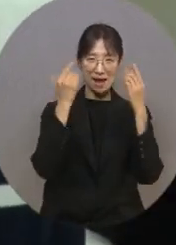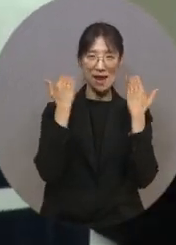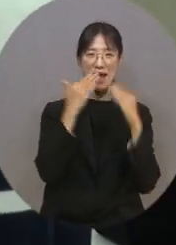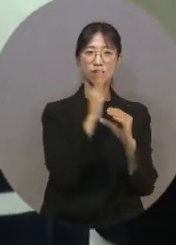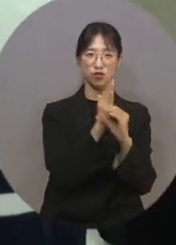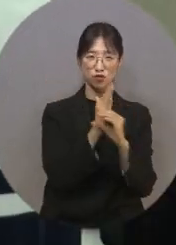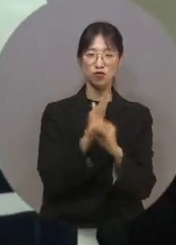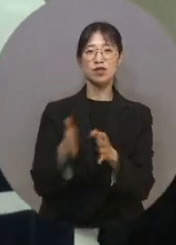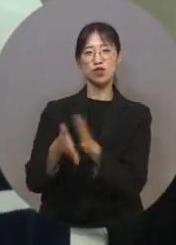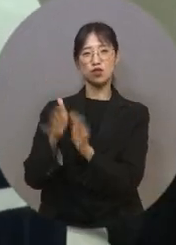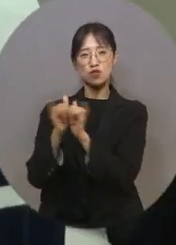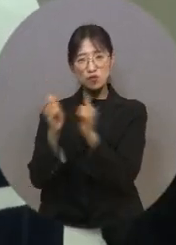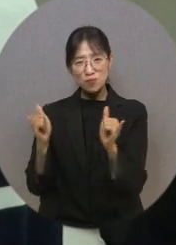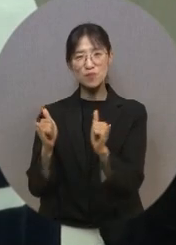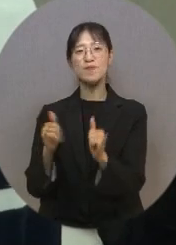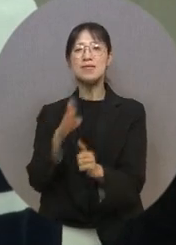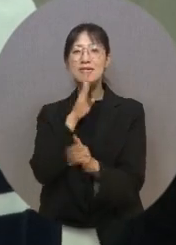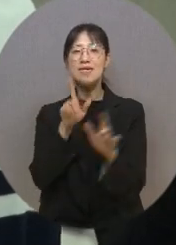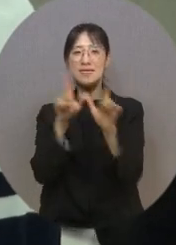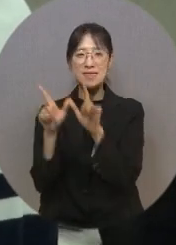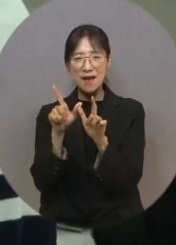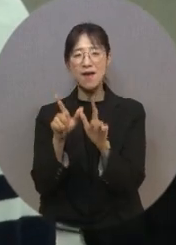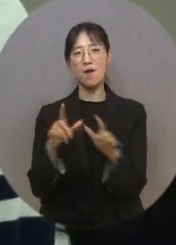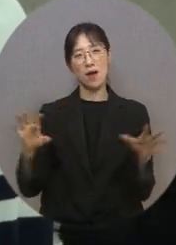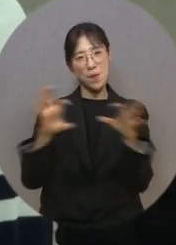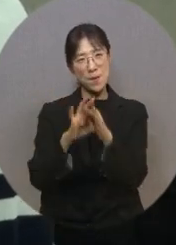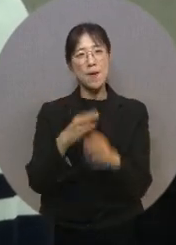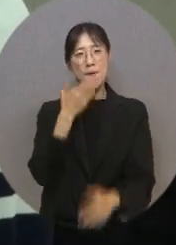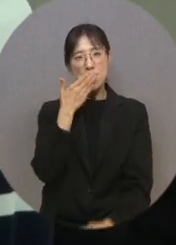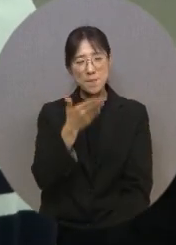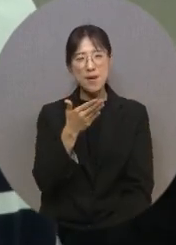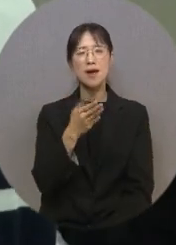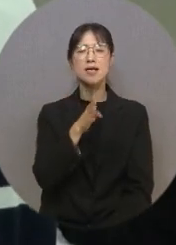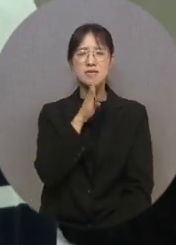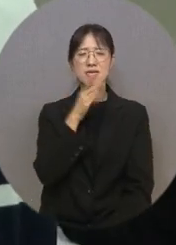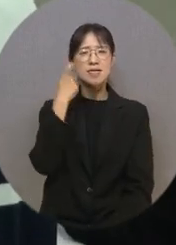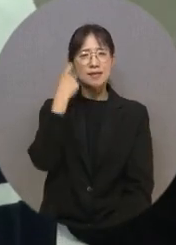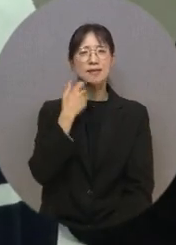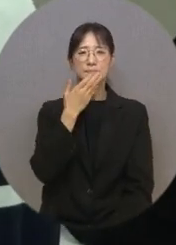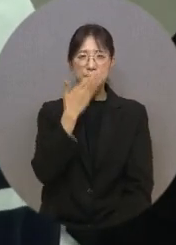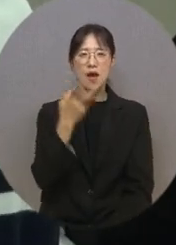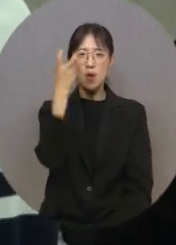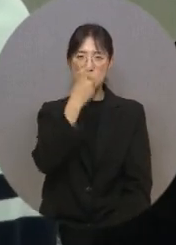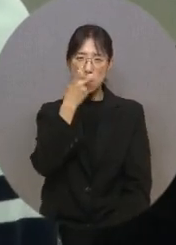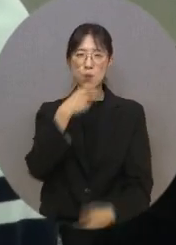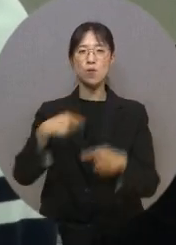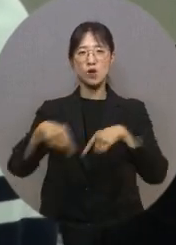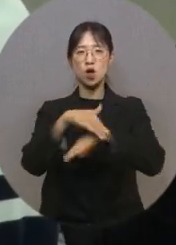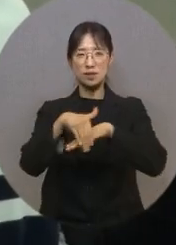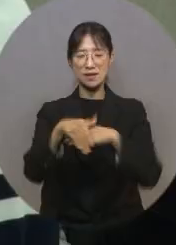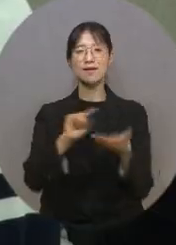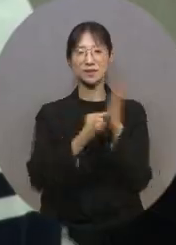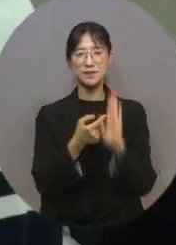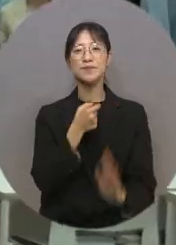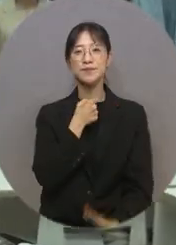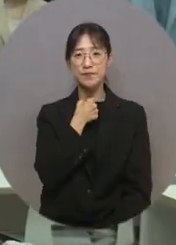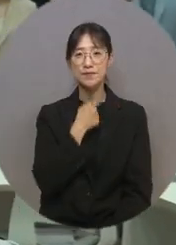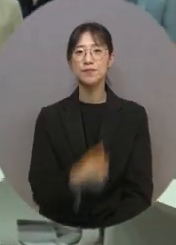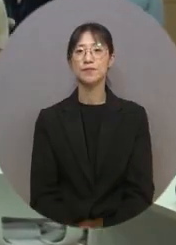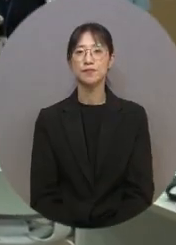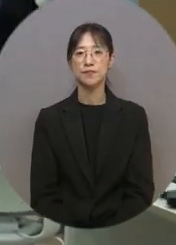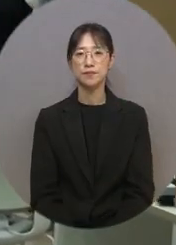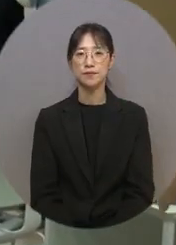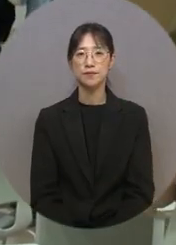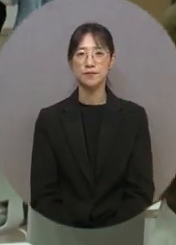대학을 중심으로 주민의 실생활에 접목될 수 있는 체감되는 돌봄 정책이 나올 수 있길 기대합니다.